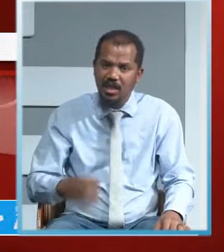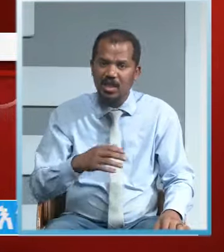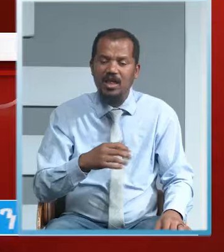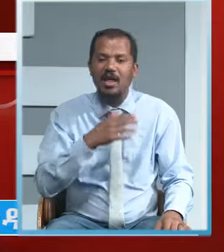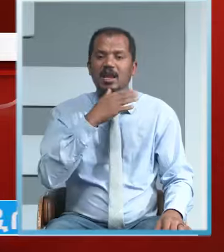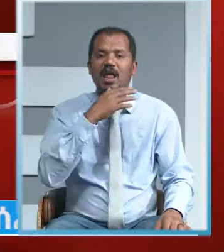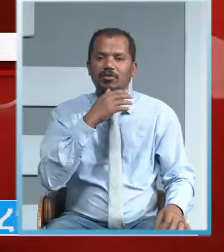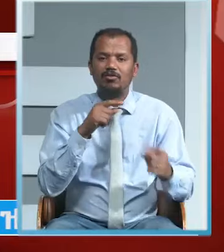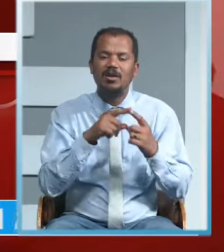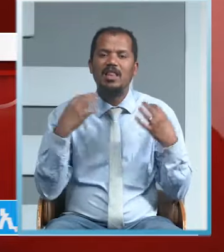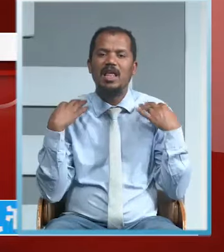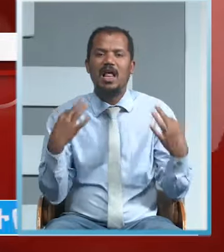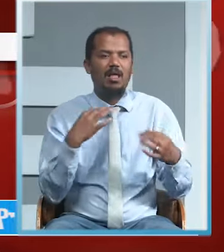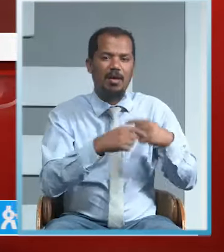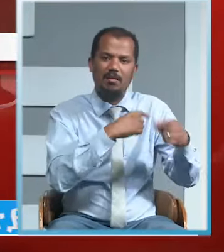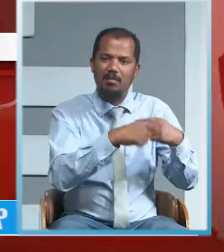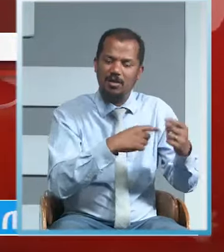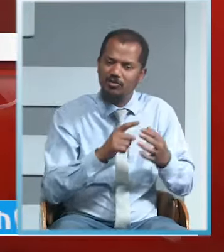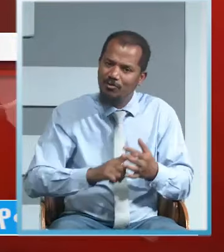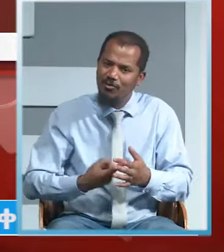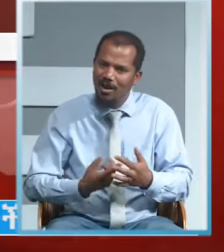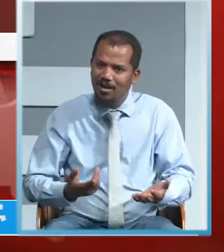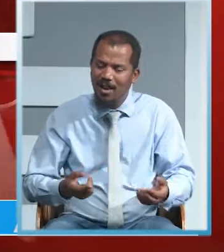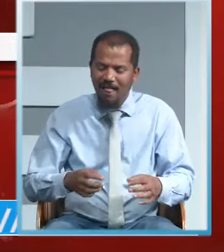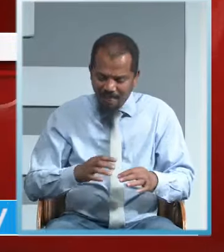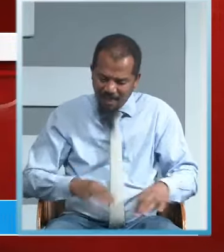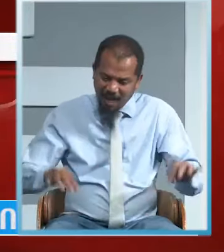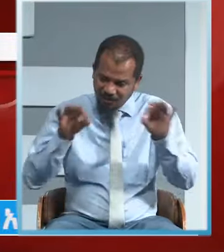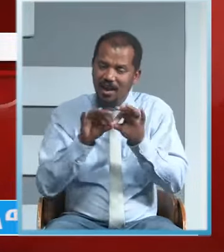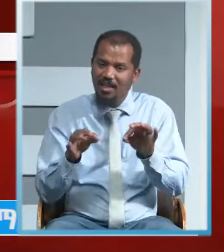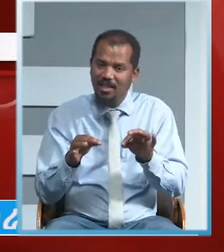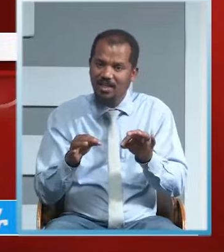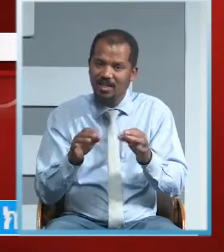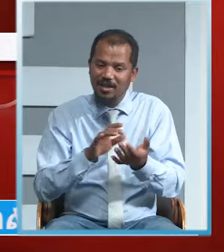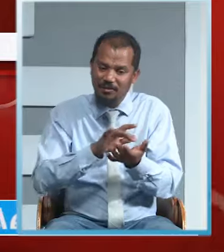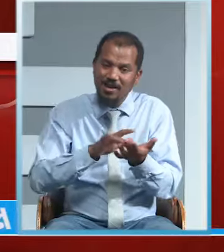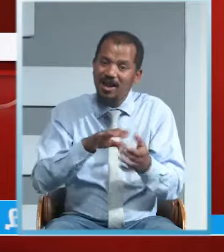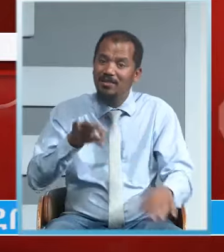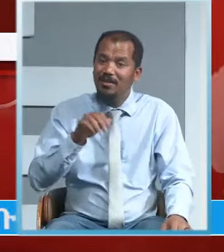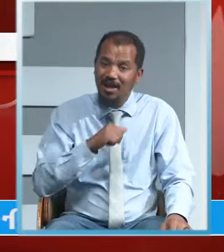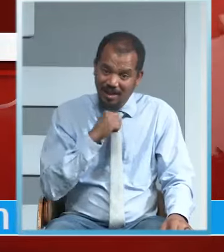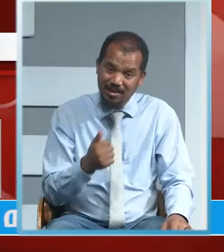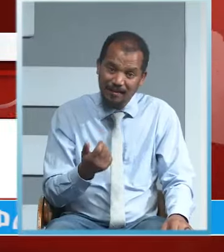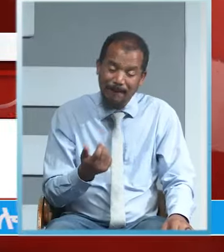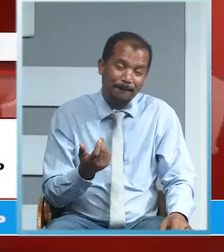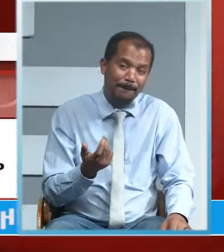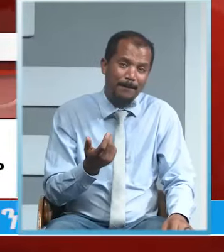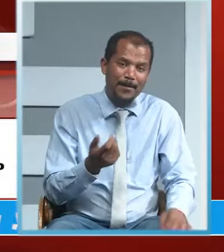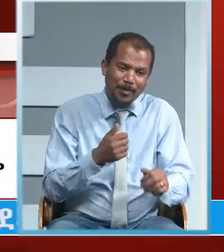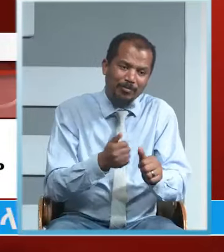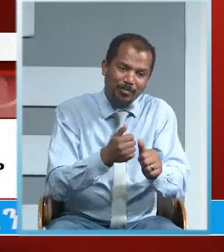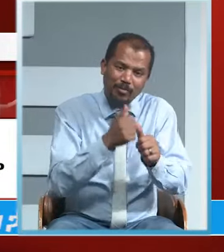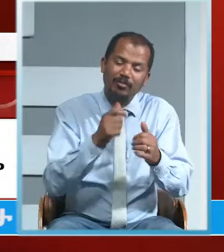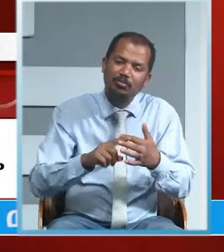ጤና ጣቢያ መሄድ ጀምረዋል። አስፈላጊ መድኃኒት ባይገኝም እንኳን ግን መከታተል ምናምን